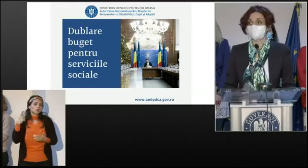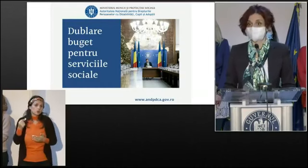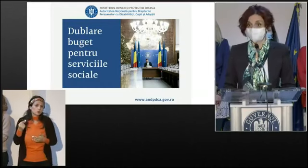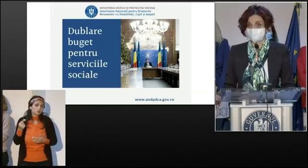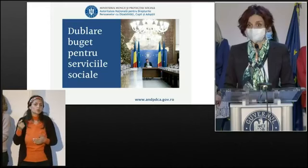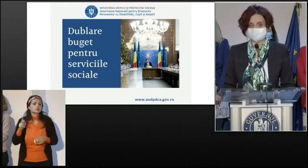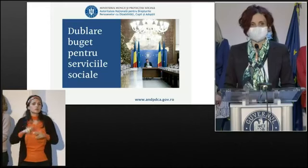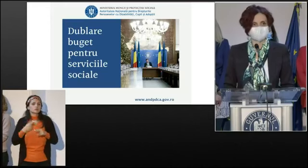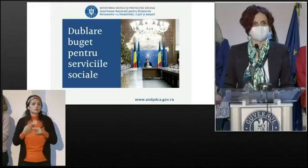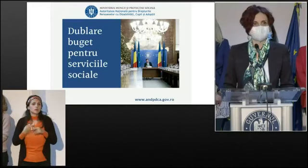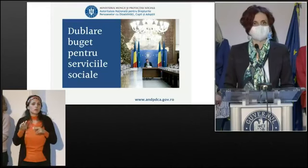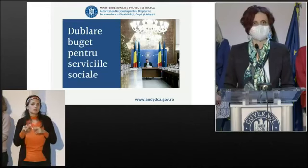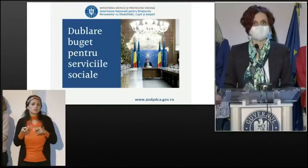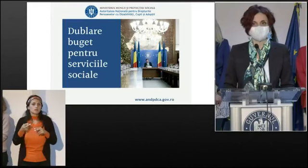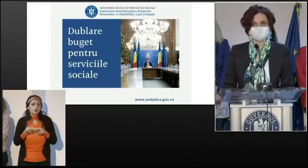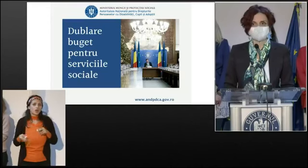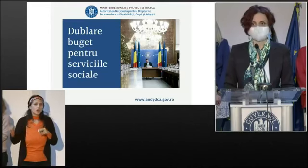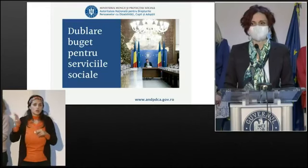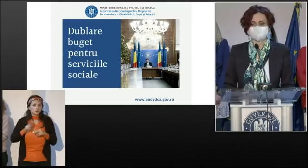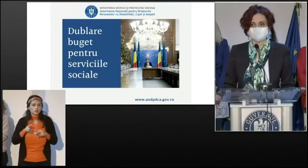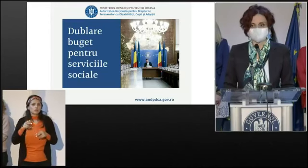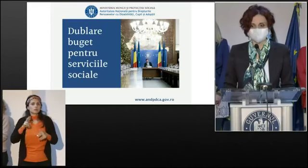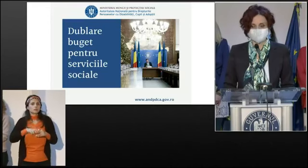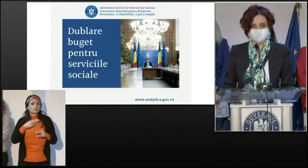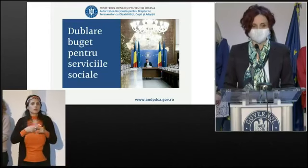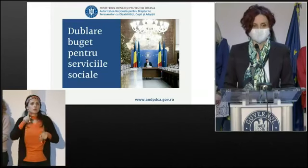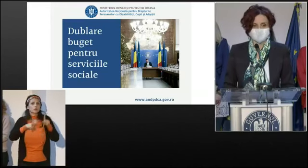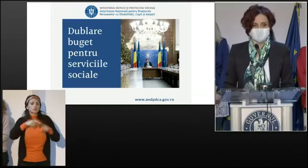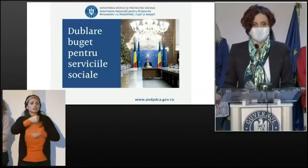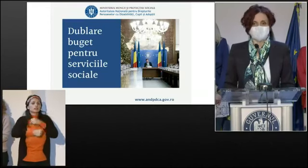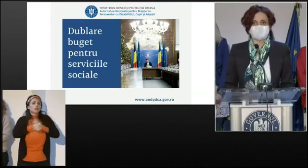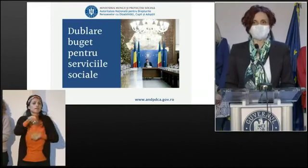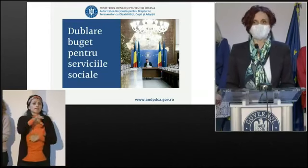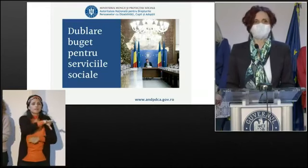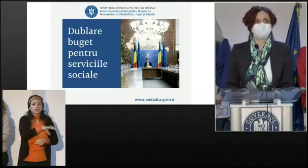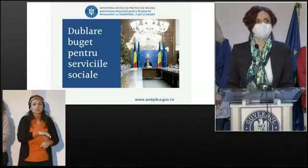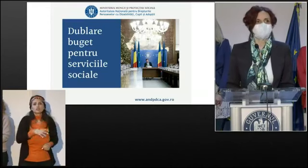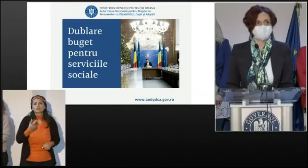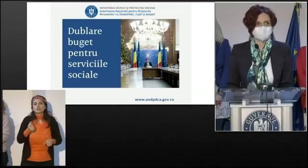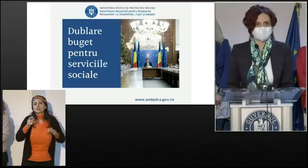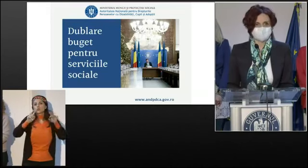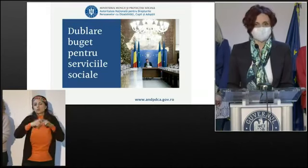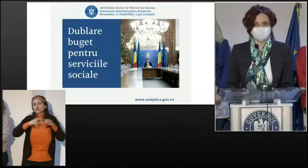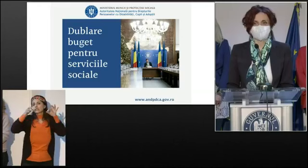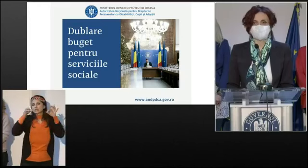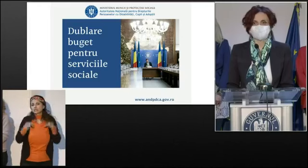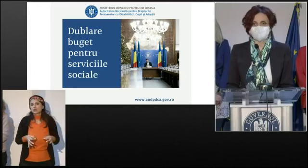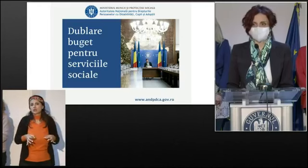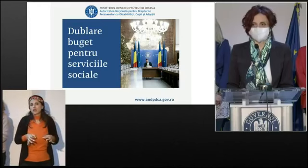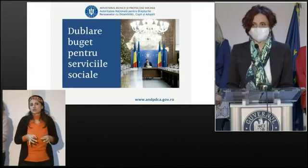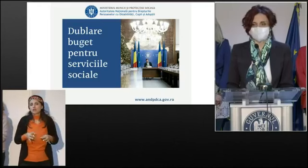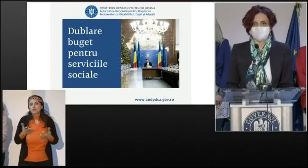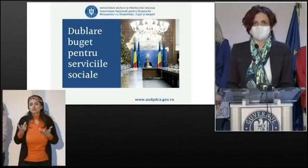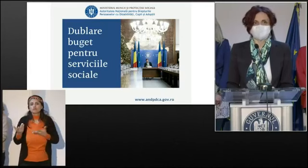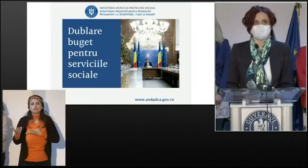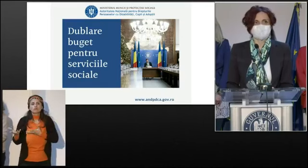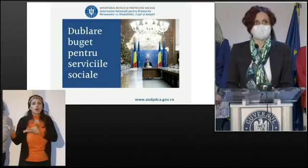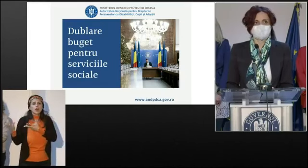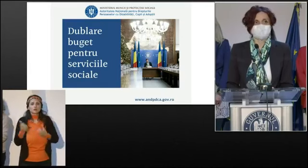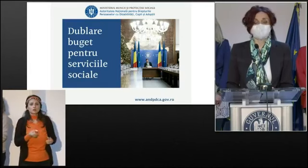sau chiar mai mult în anumite pe anumite tipuri de servicii ceea ce Cu siguranță va duce